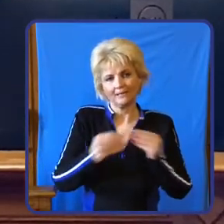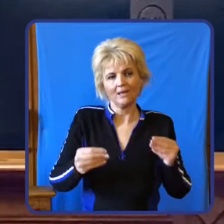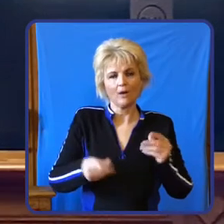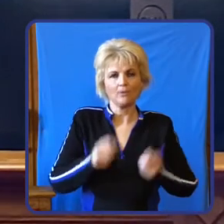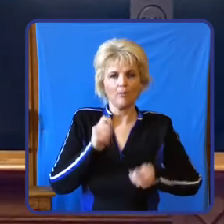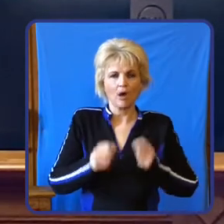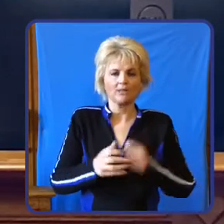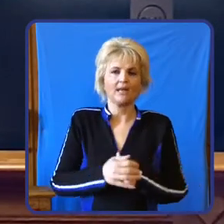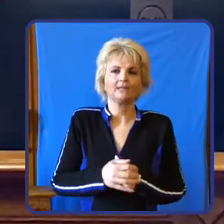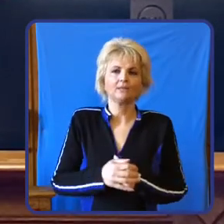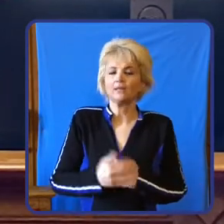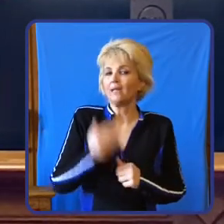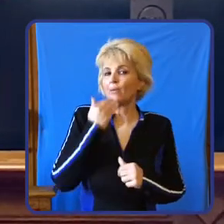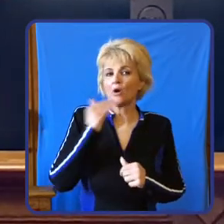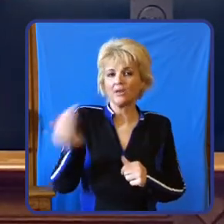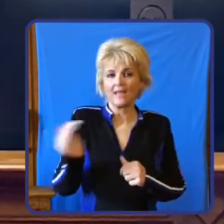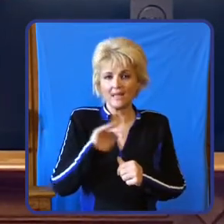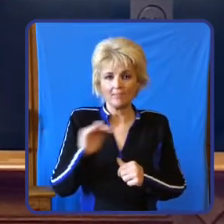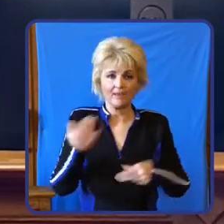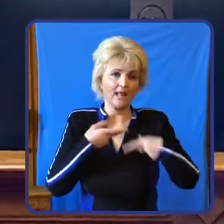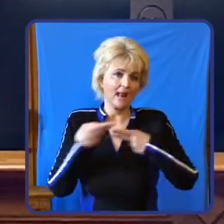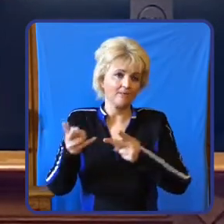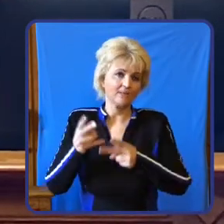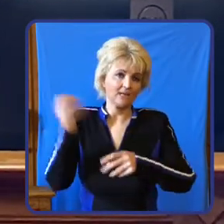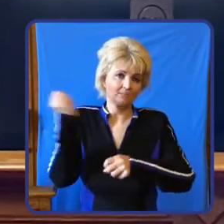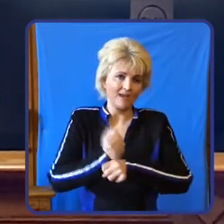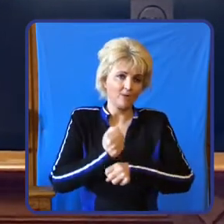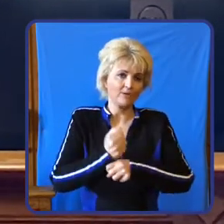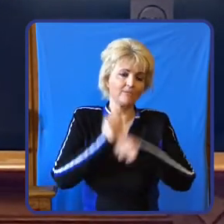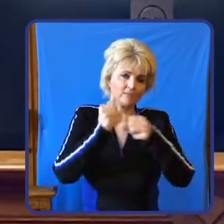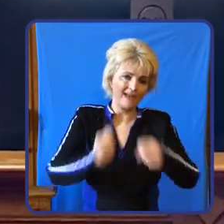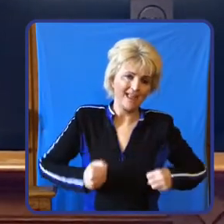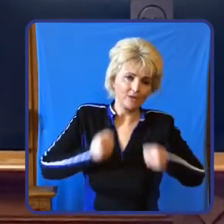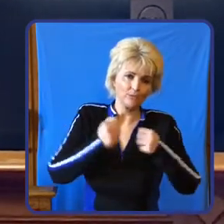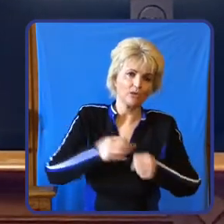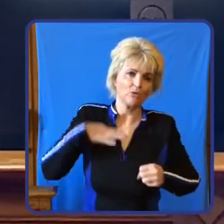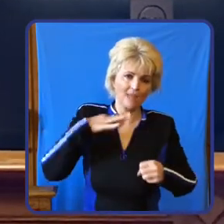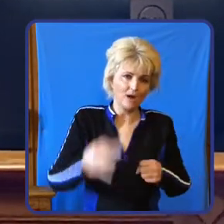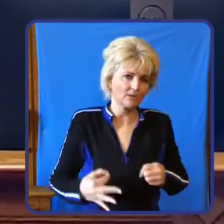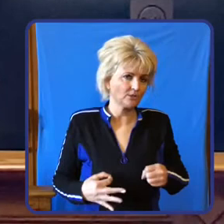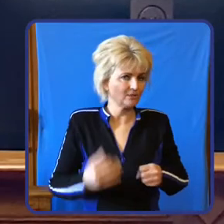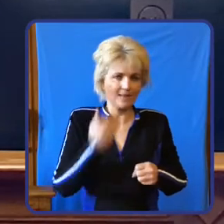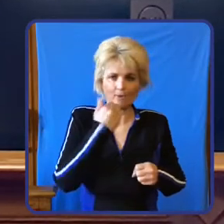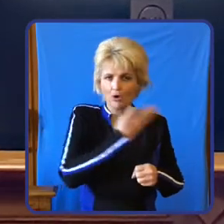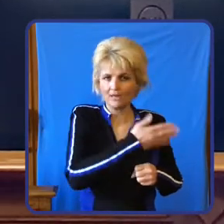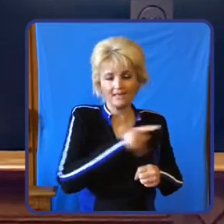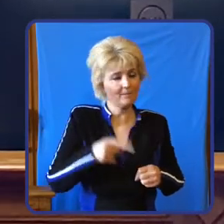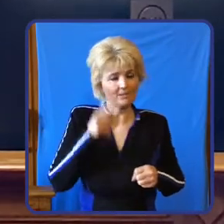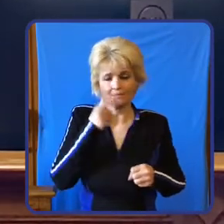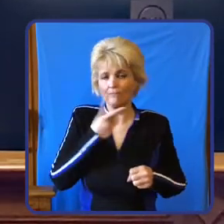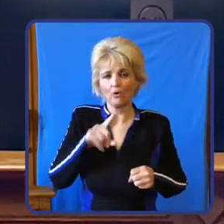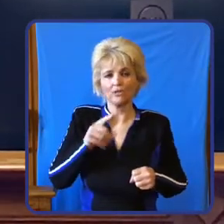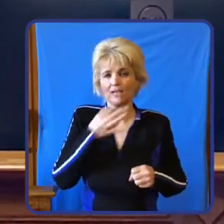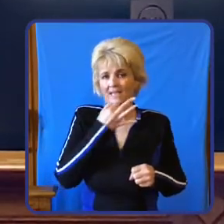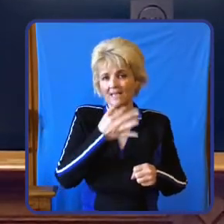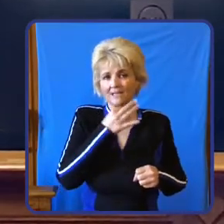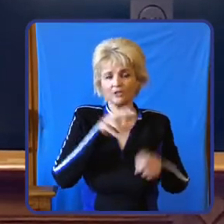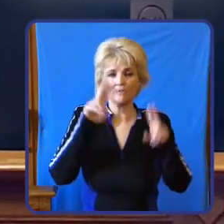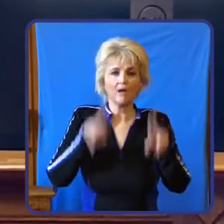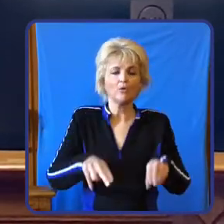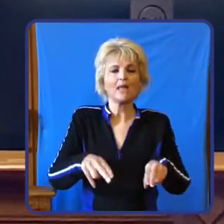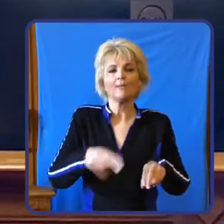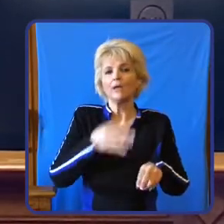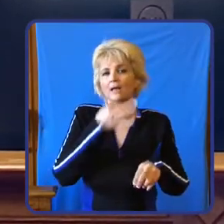úgy döntöttek, hogy ők nem akarják, hogy a gyermekeiket elvidék megölni, vagy megerőszakolják az asszonyaikat. De hát nem ez volt a kérdés. A kérdés valójában az